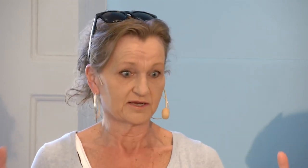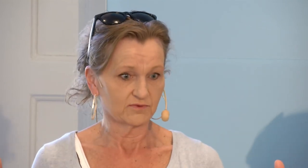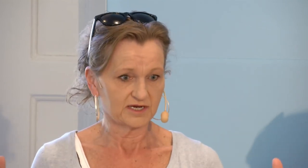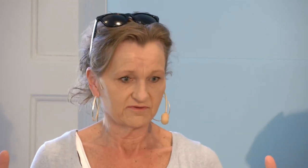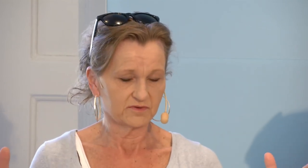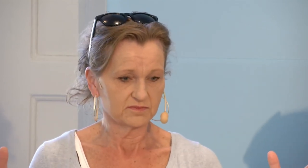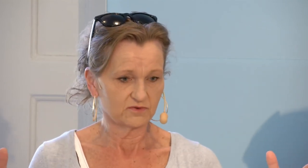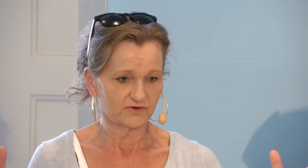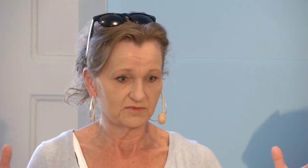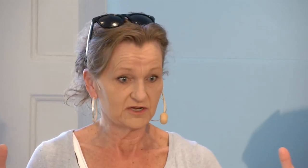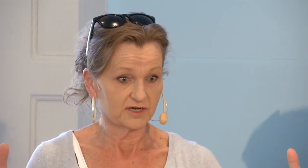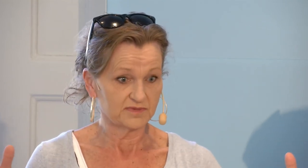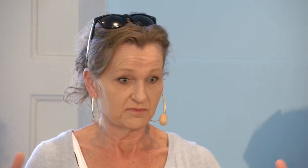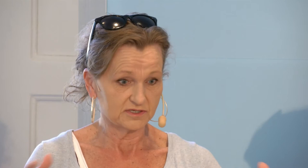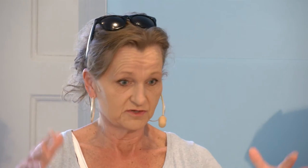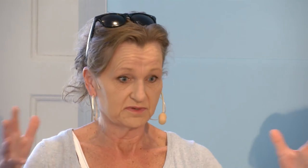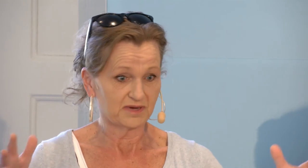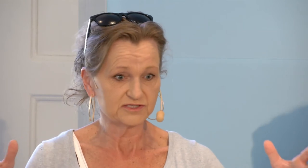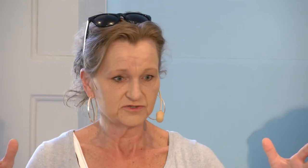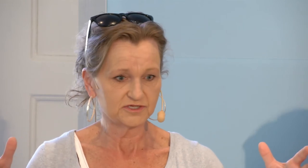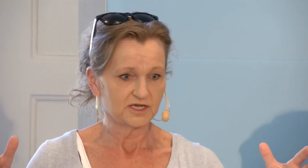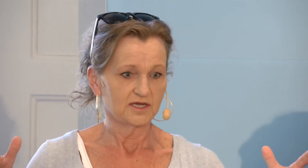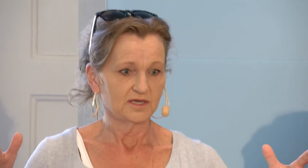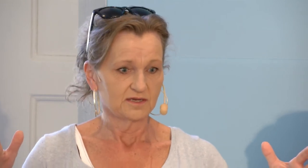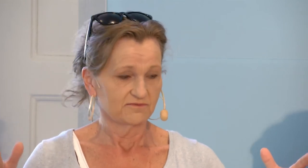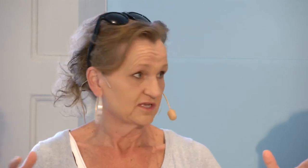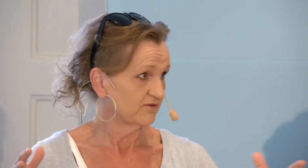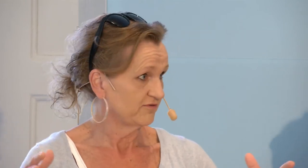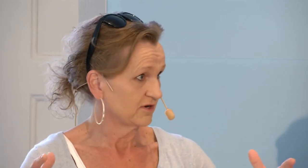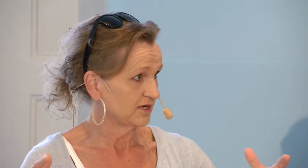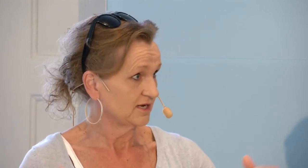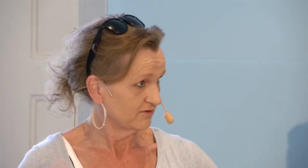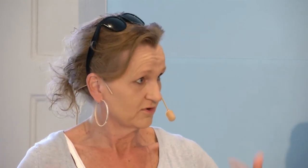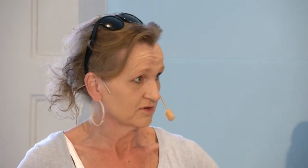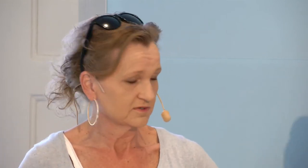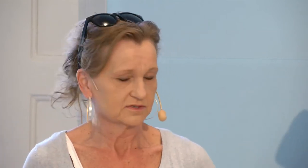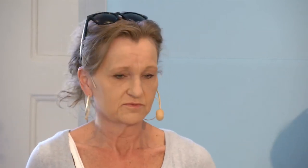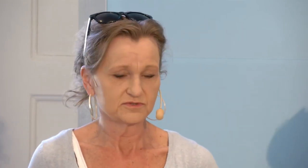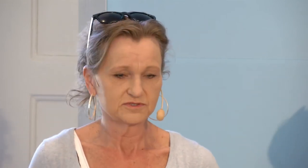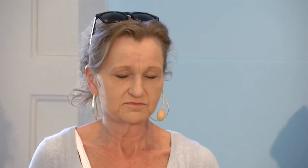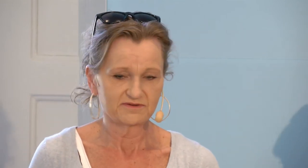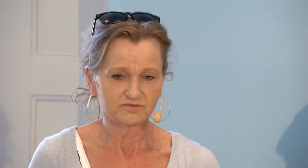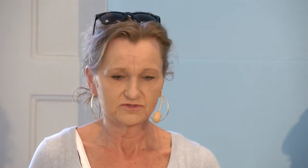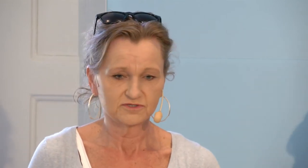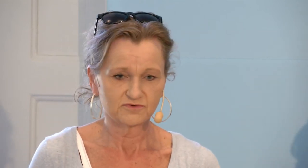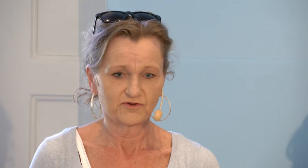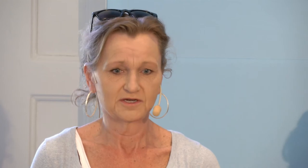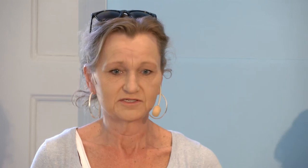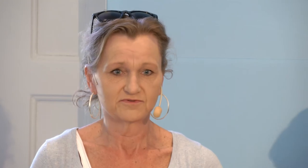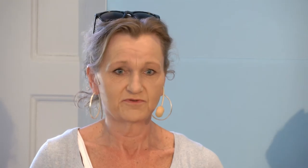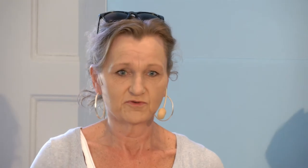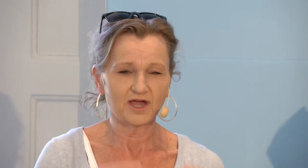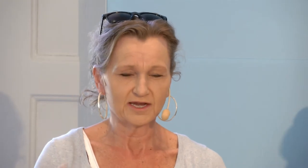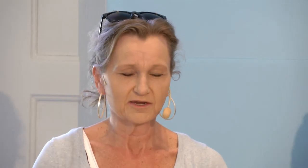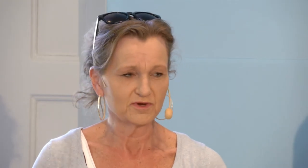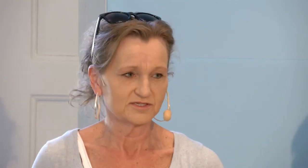besöker alla krogar. När jag var ordförande i miljönämnden, bara som en passus, vilket jag var för innan jag blev kommunstyrelsens ordförande,